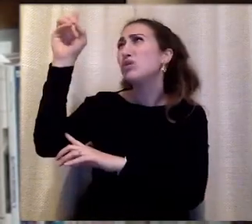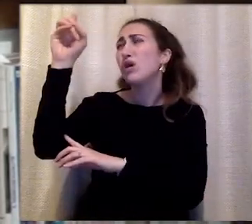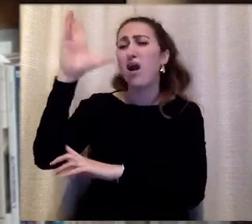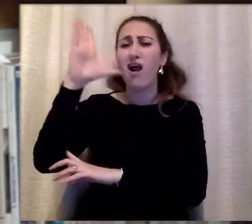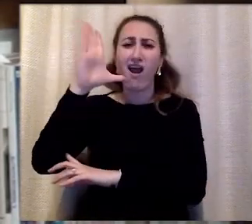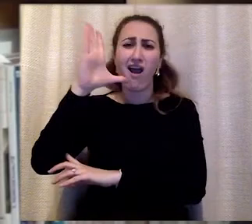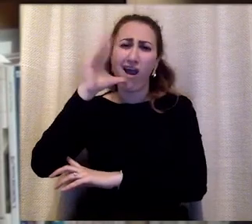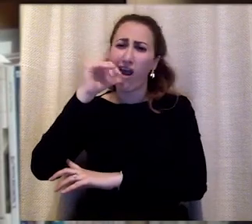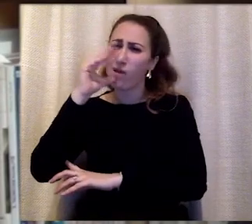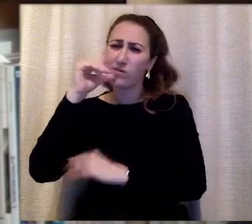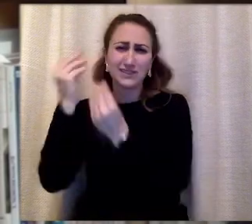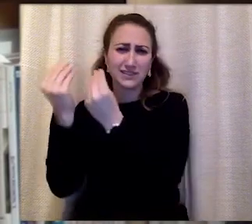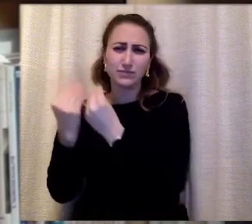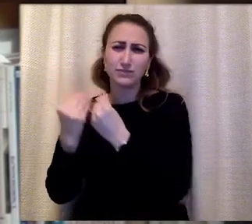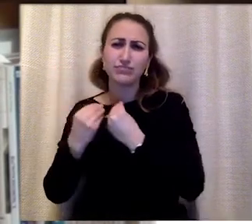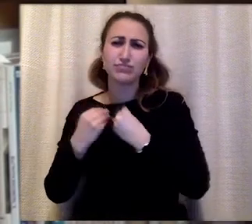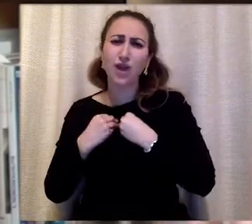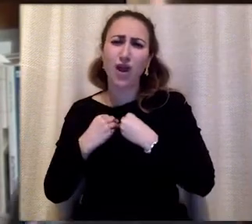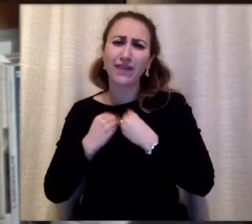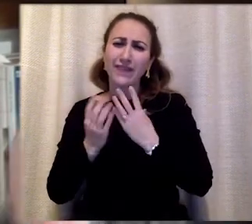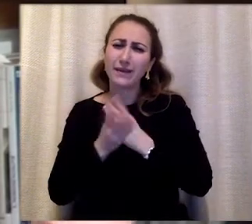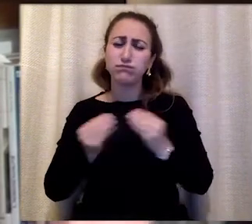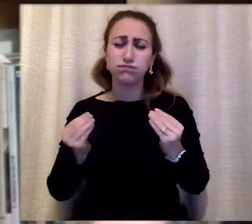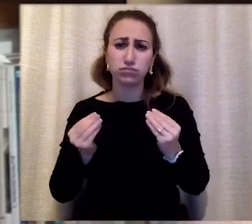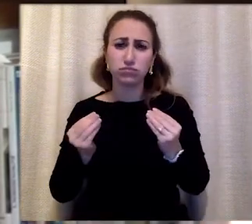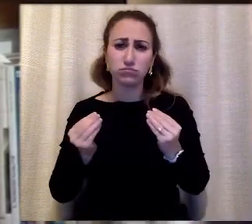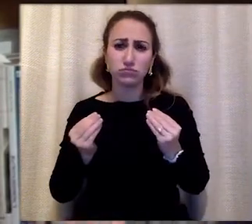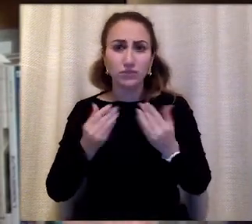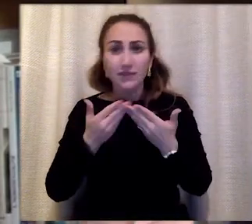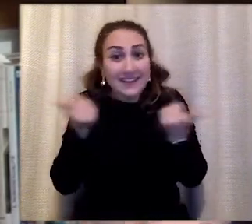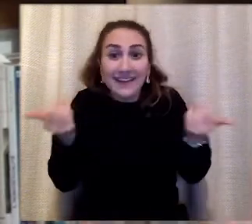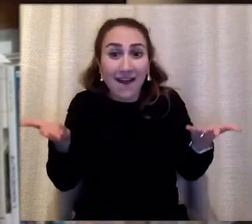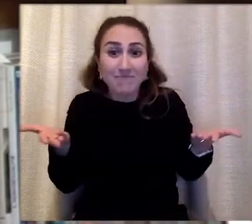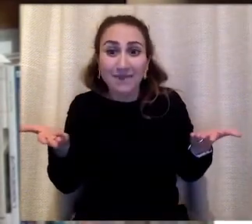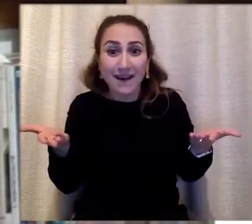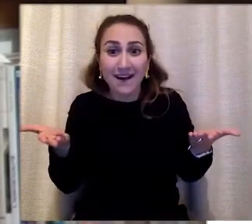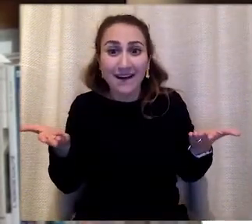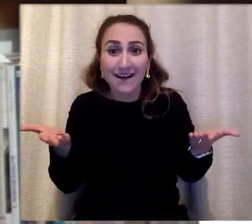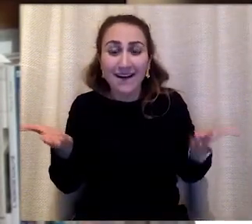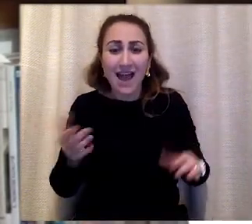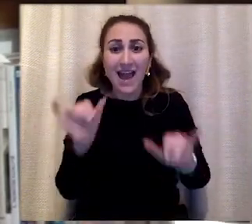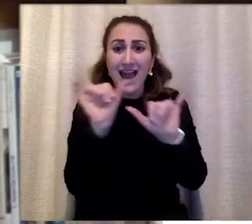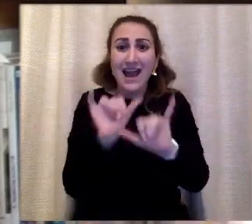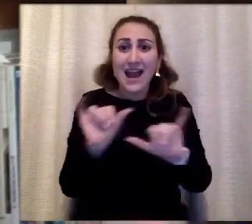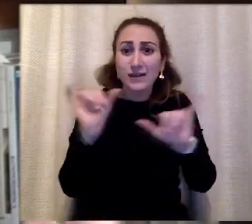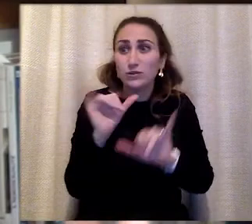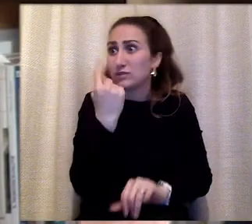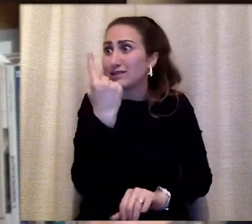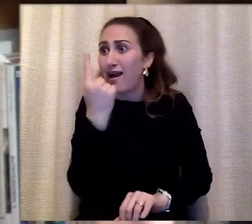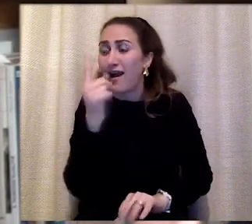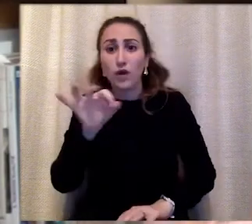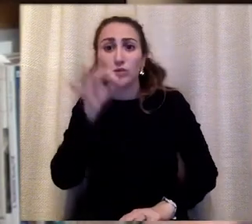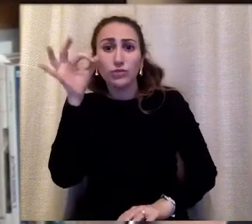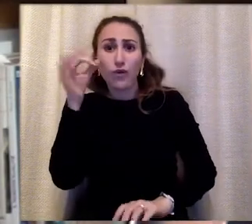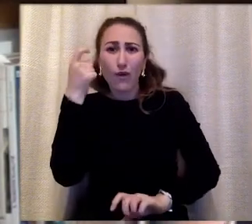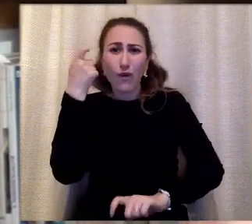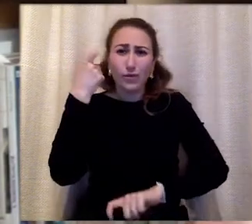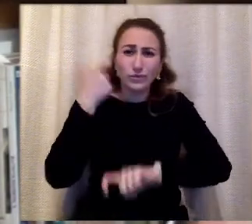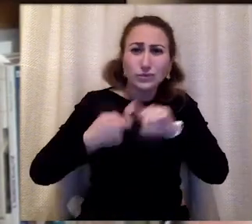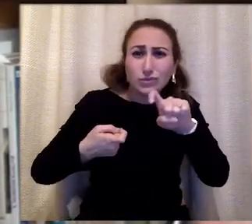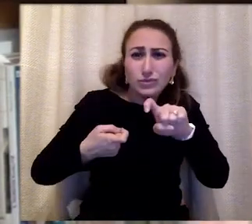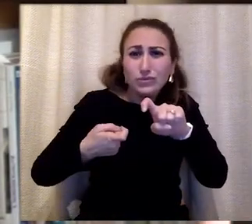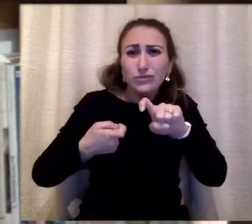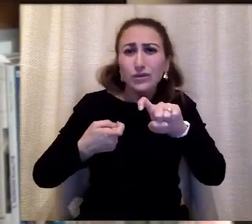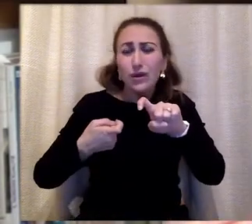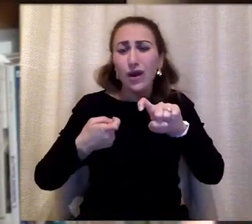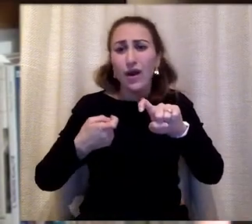pour nous. On ne peut pas trouver une épreuve qui soit trop dure pour que l'amour